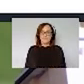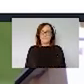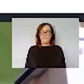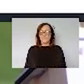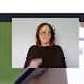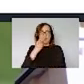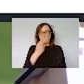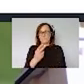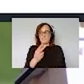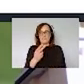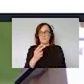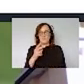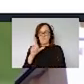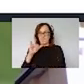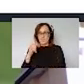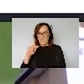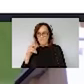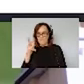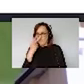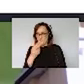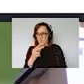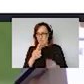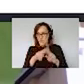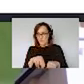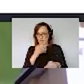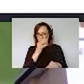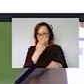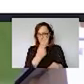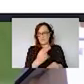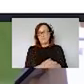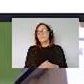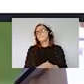Nie widzę, pani Lidia pisze, mam nadzieję, że tylko pani Lidia, a reszta widzi.